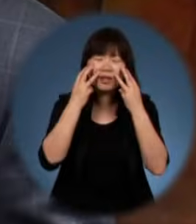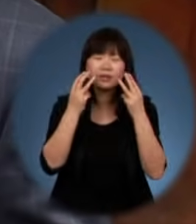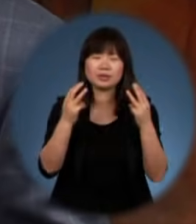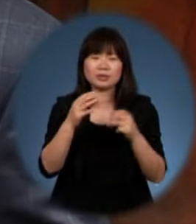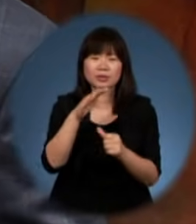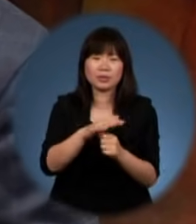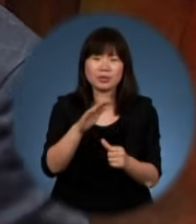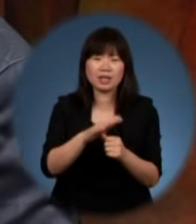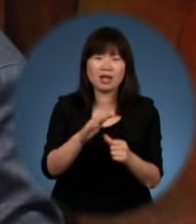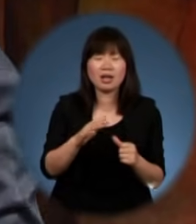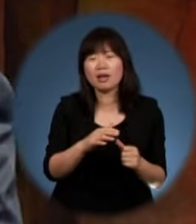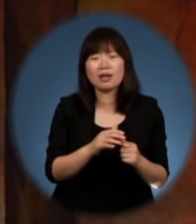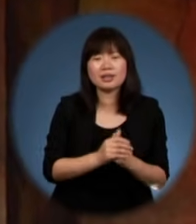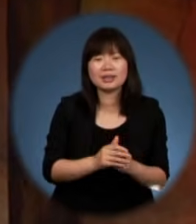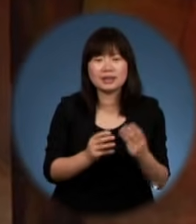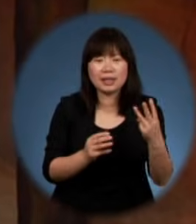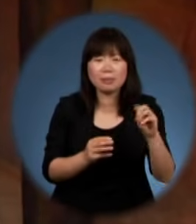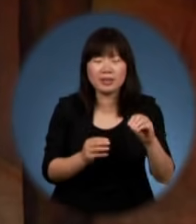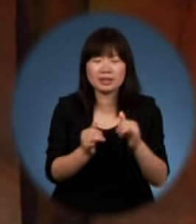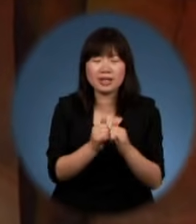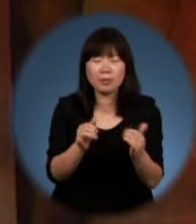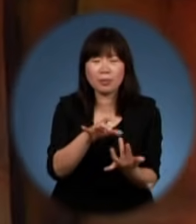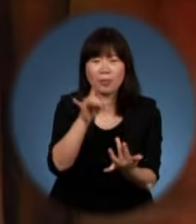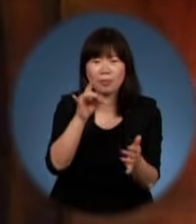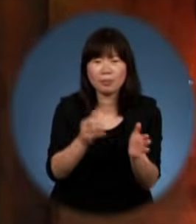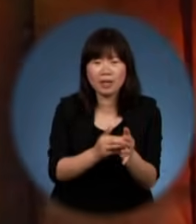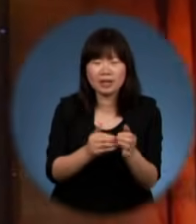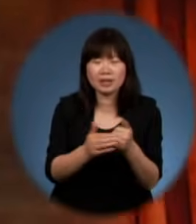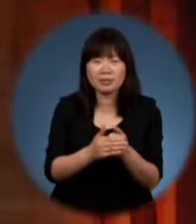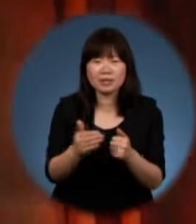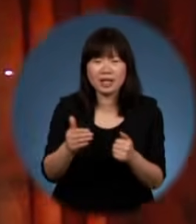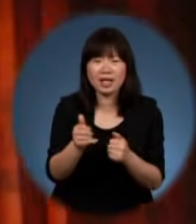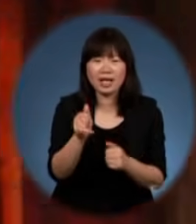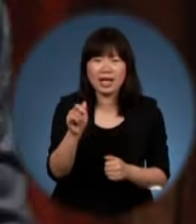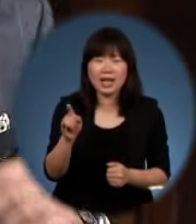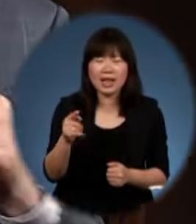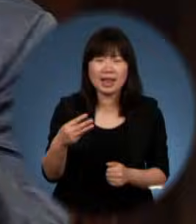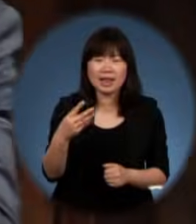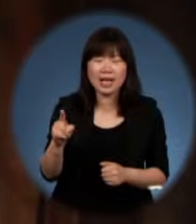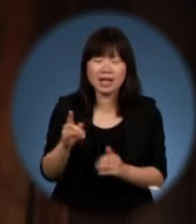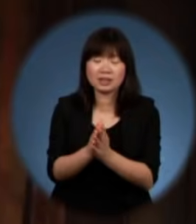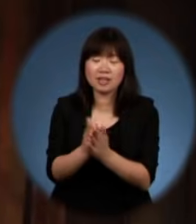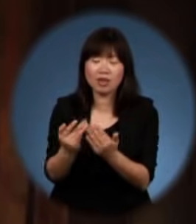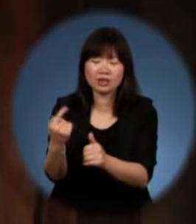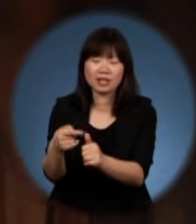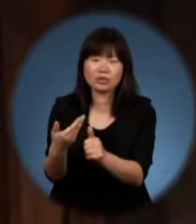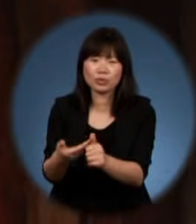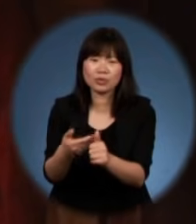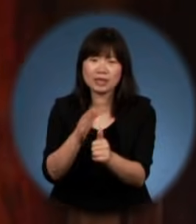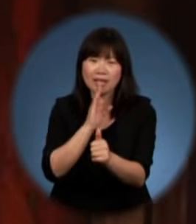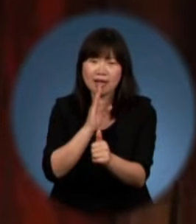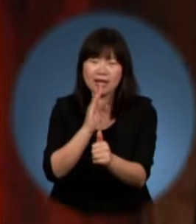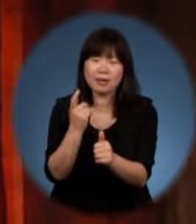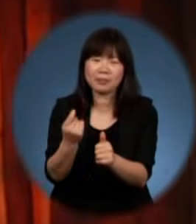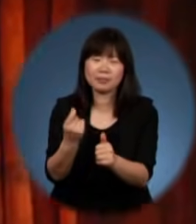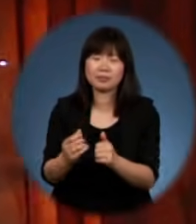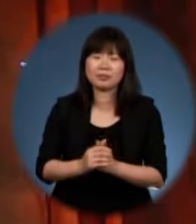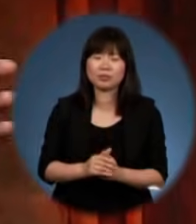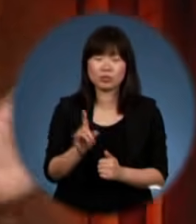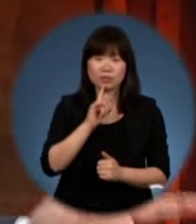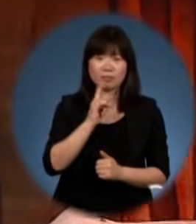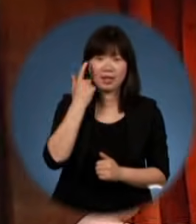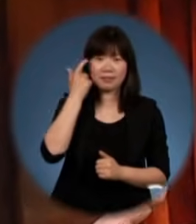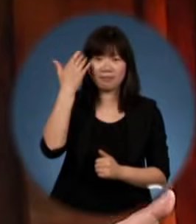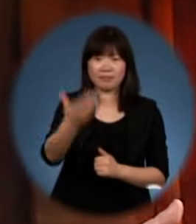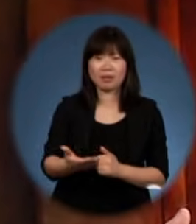소년 3만 명을 뽑아서 펠라 설을 가르쳤다 이런 표에 나옵니다 무슨